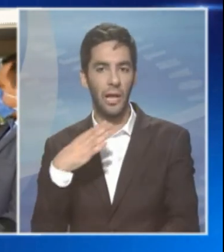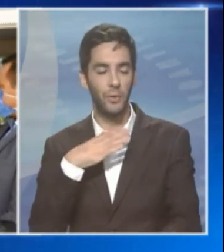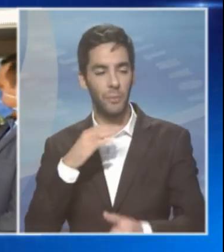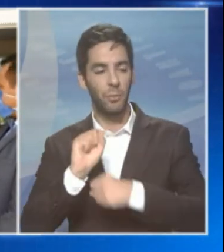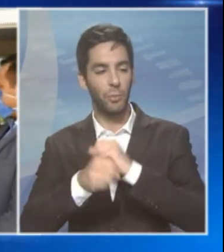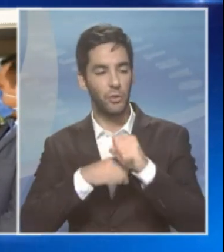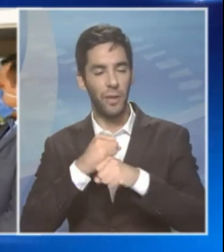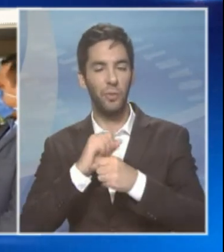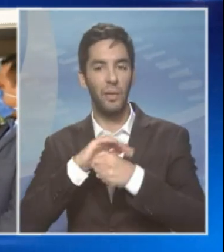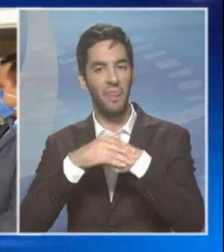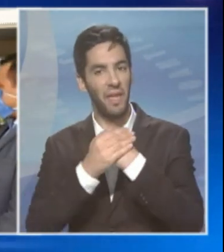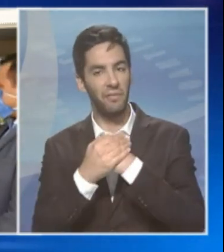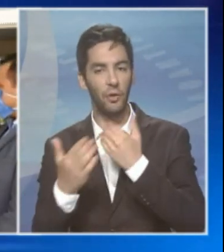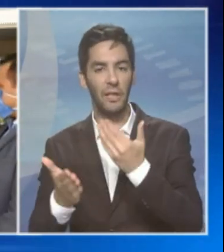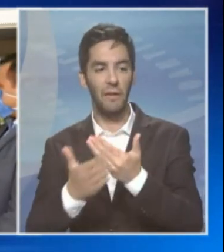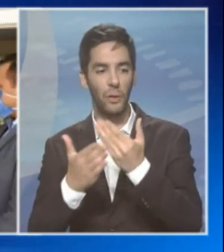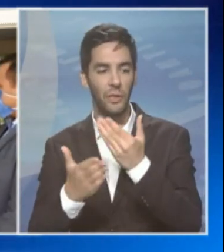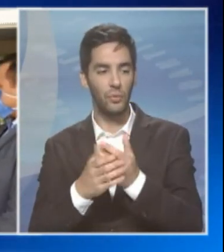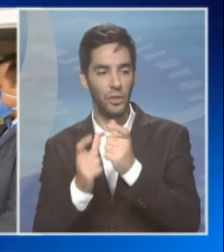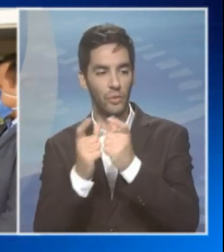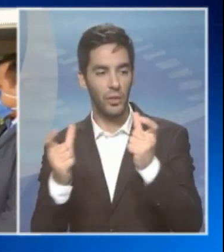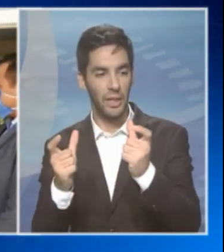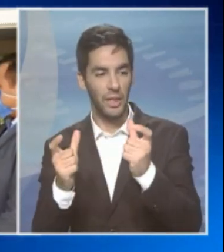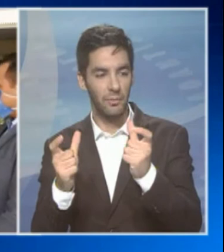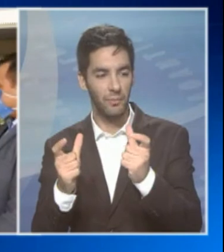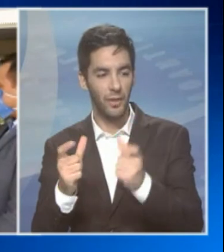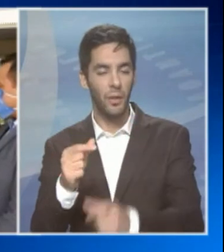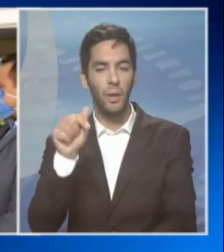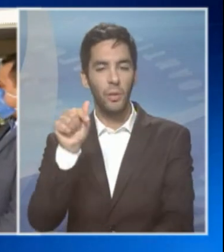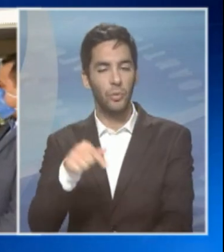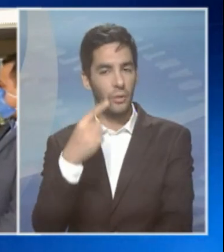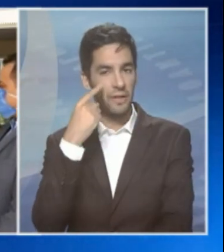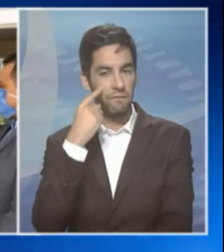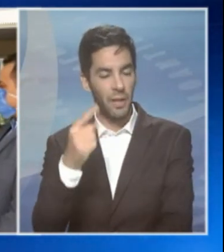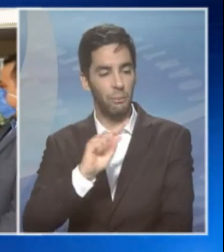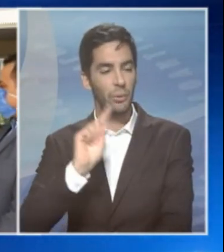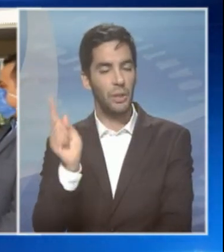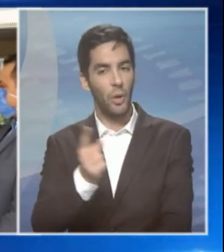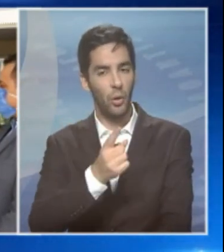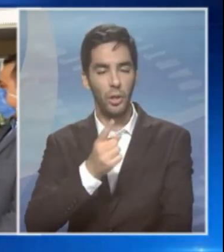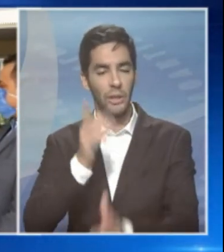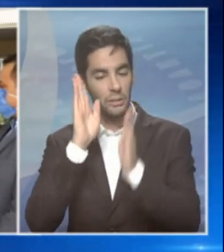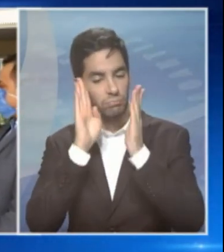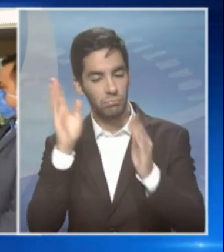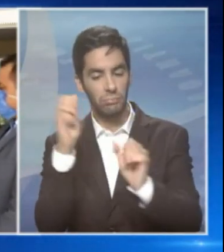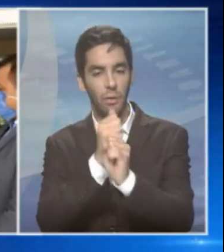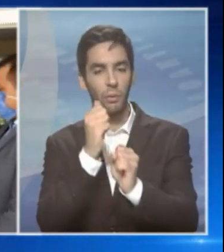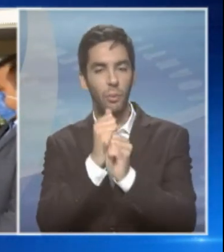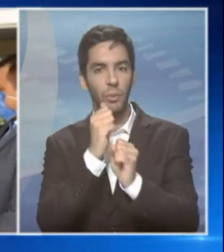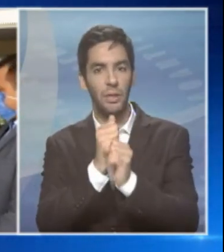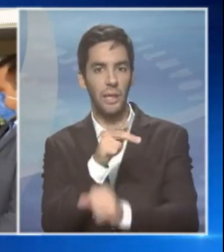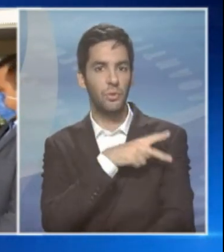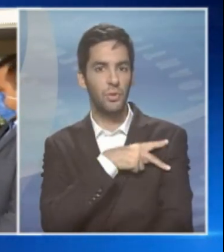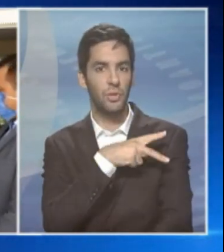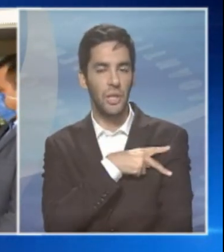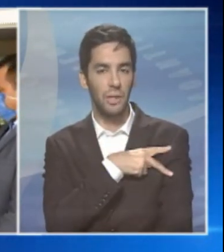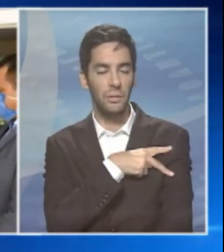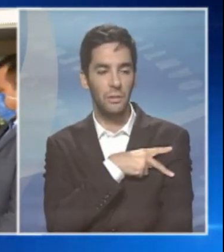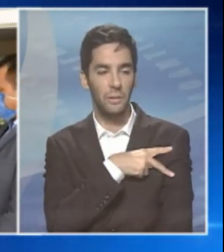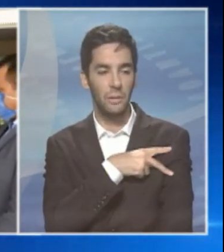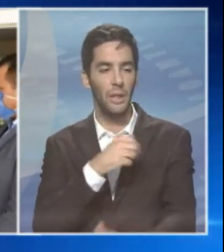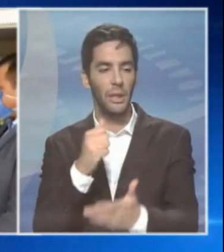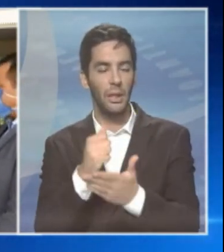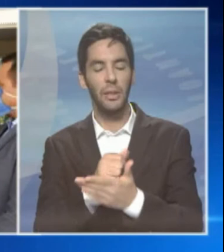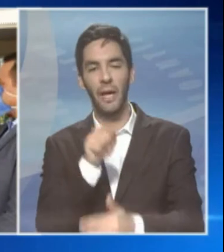ευχαριστώ όλους και πρέπει να πω ότι νοιάζονται να κάνουν τη δουλειά τους, ενδιαφέρονται για να προσφέρουν